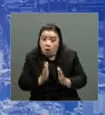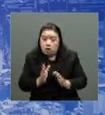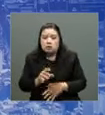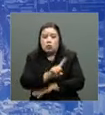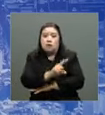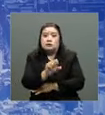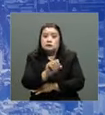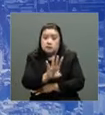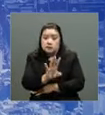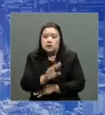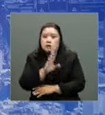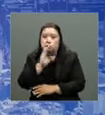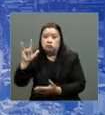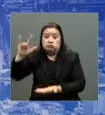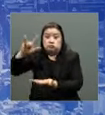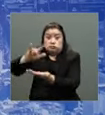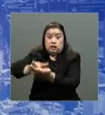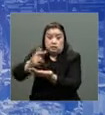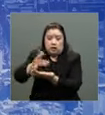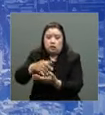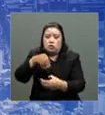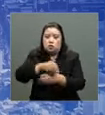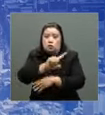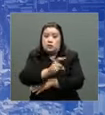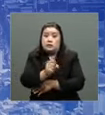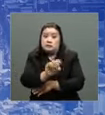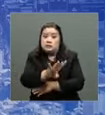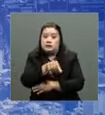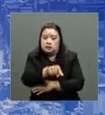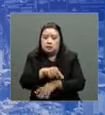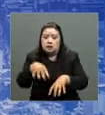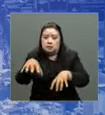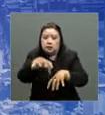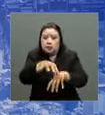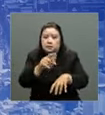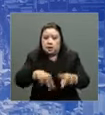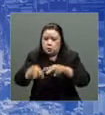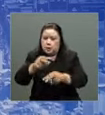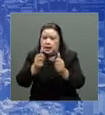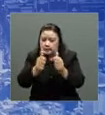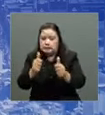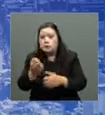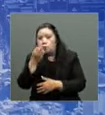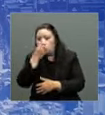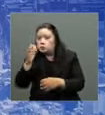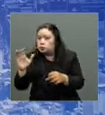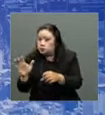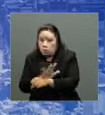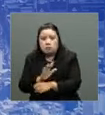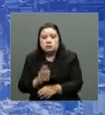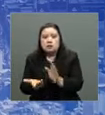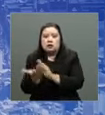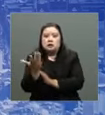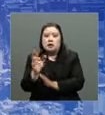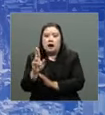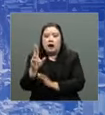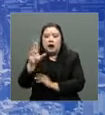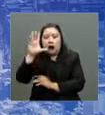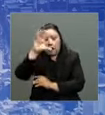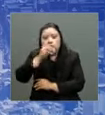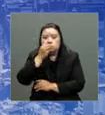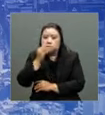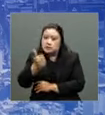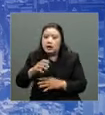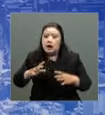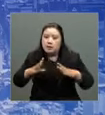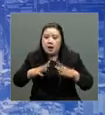วระหว่างกลับจากต่างประเทศจุดนี้เนี่ยมีการดูแลเป็นอย่างดีมีอาหารการกินครบ3มื้อมีที่พักโร